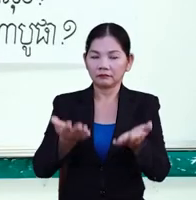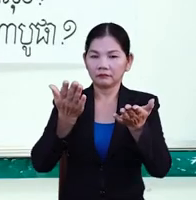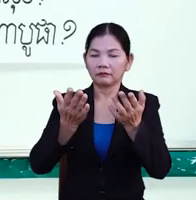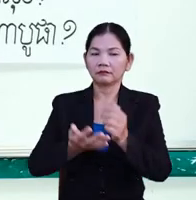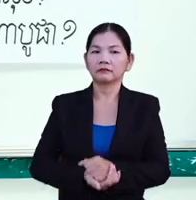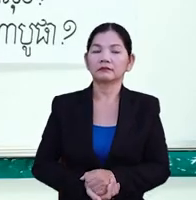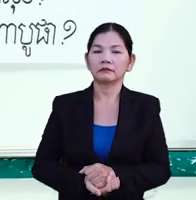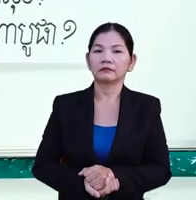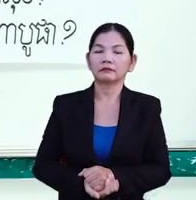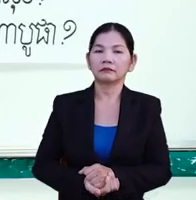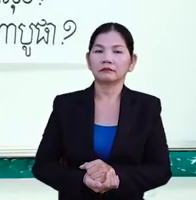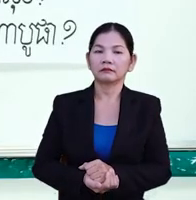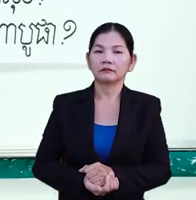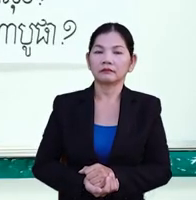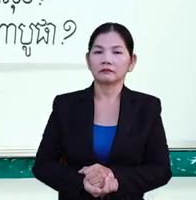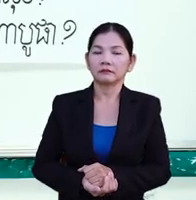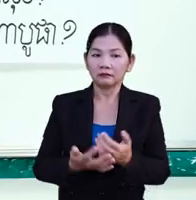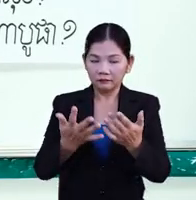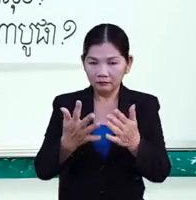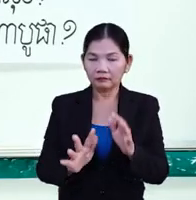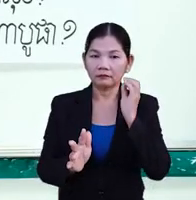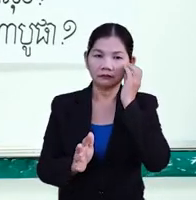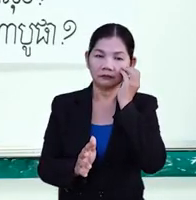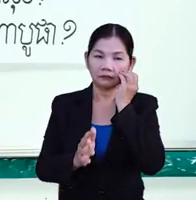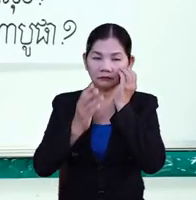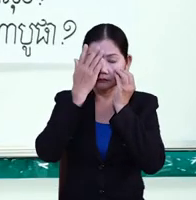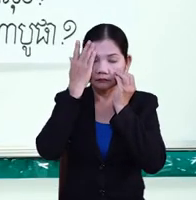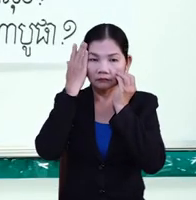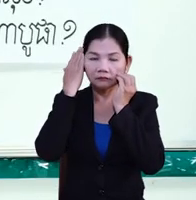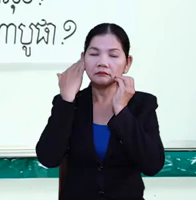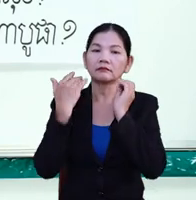ឈរក្រោកឈរឲ្យនៅ